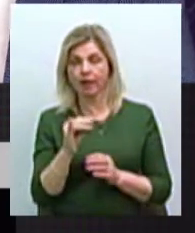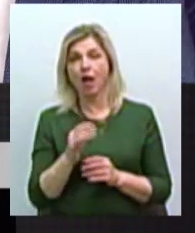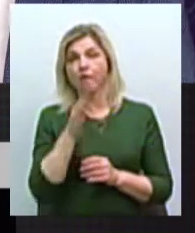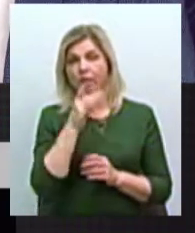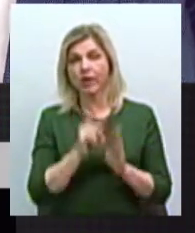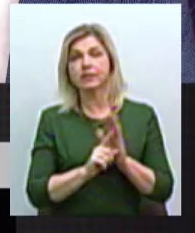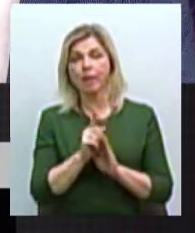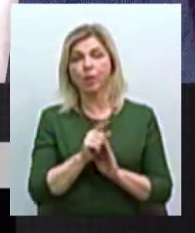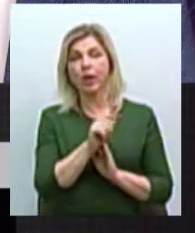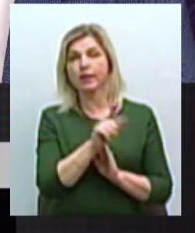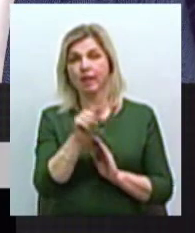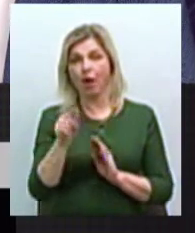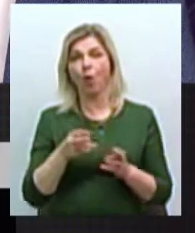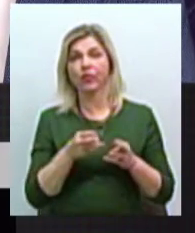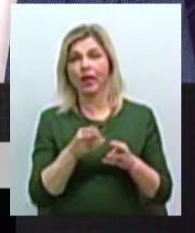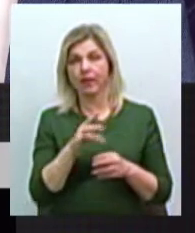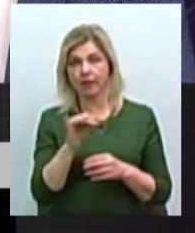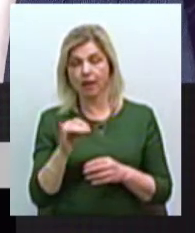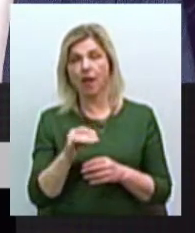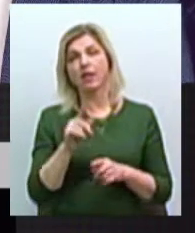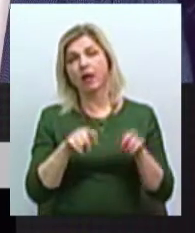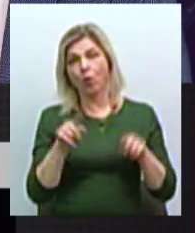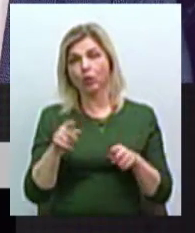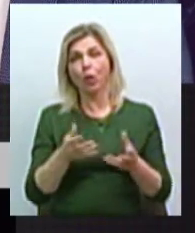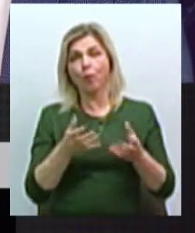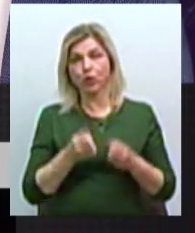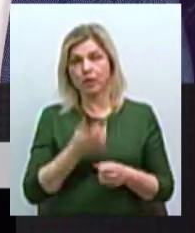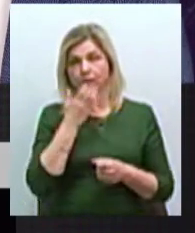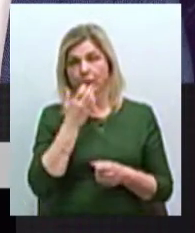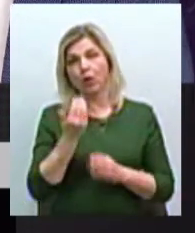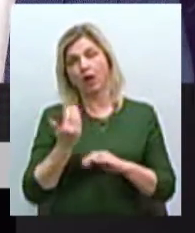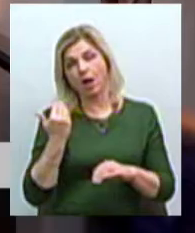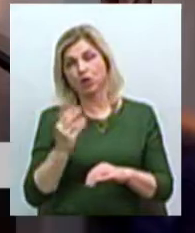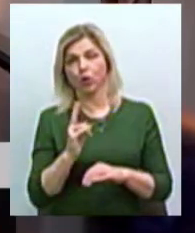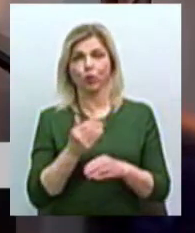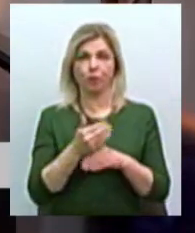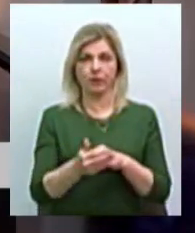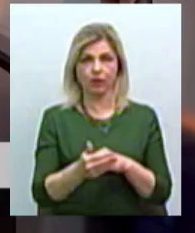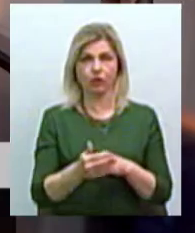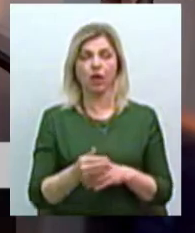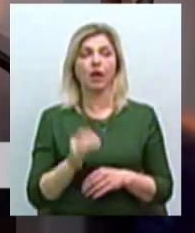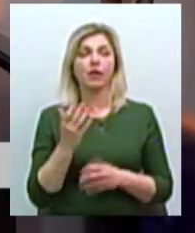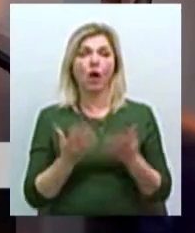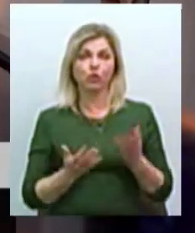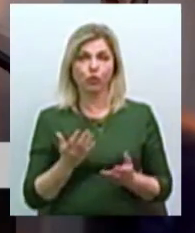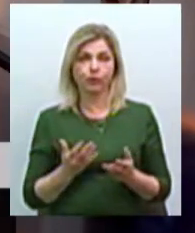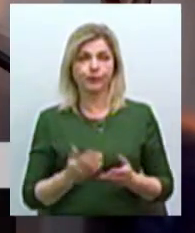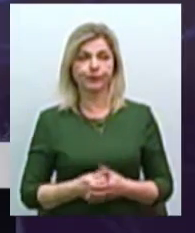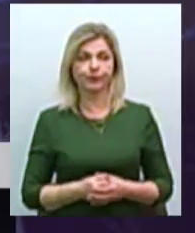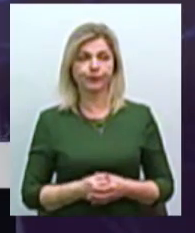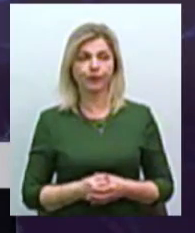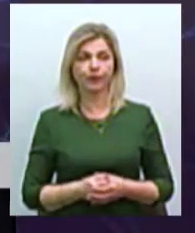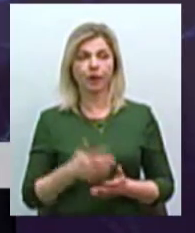чи інших котелень деякі наші мешканці отримують тепло раніше, деякі пізніше. Окрім того, якщо